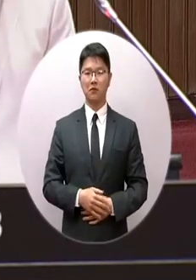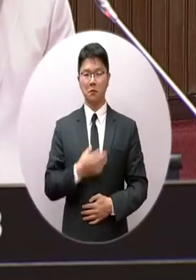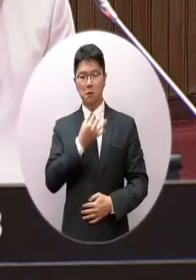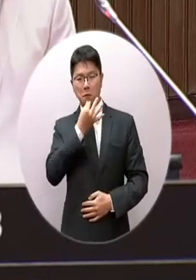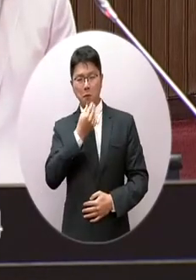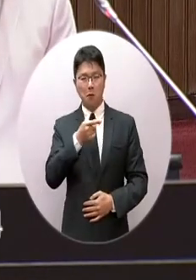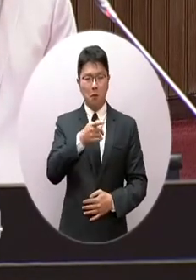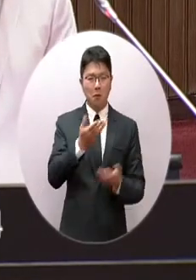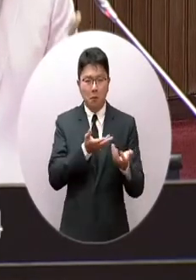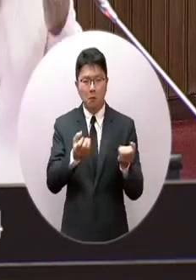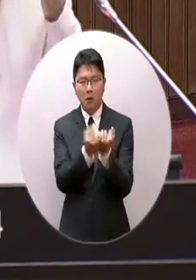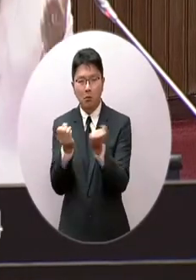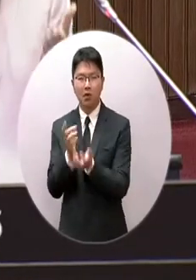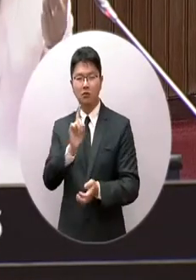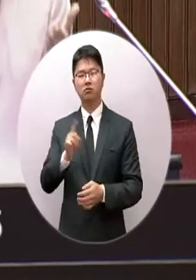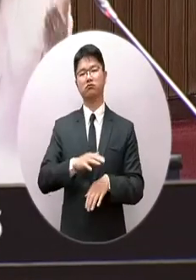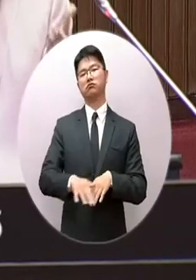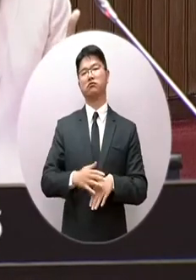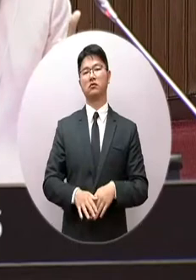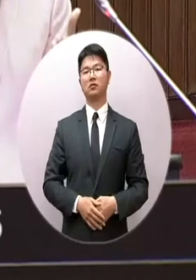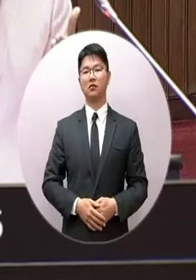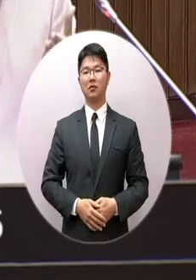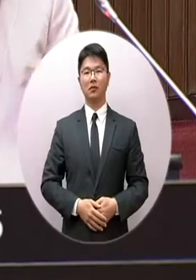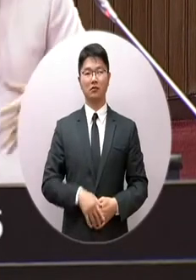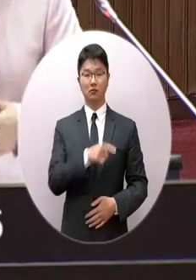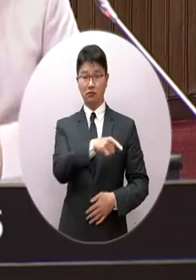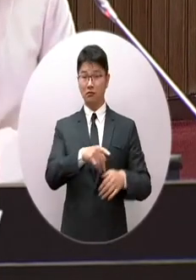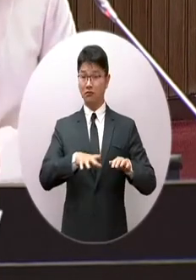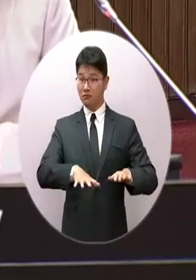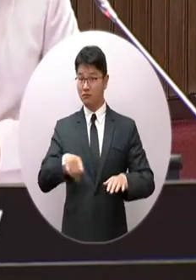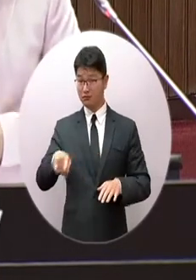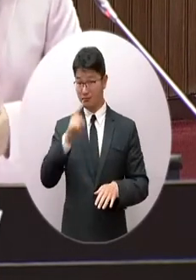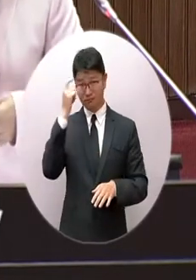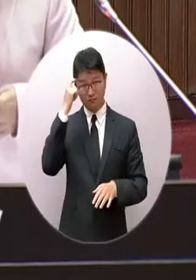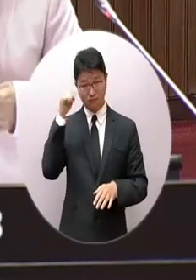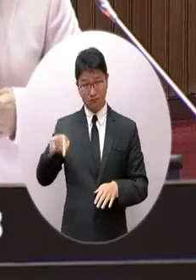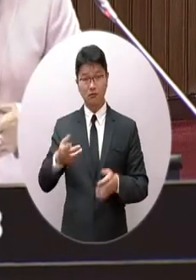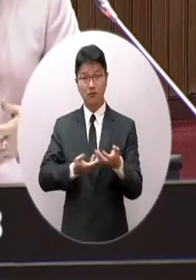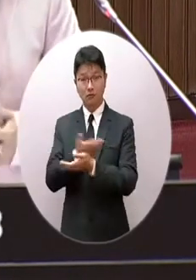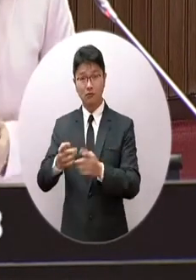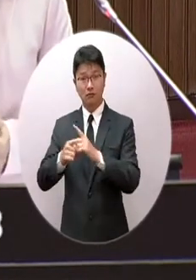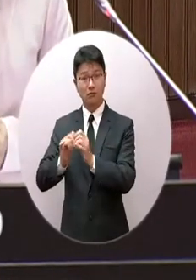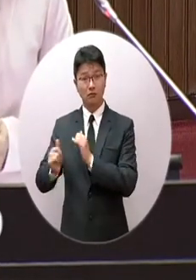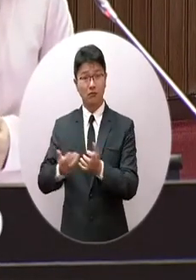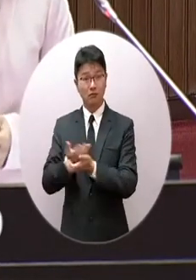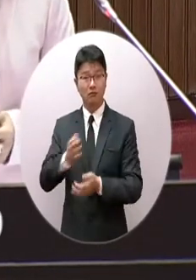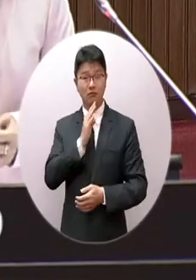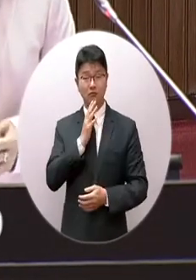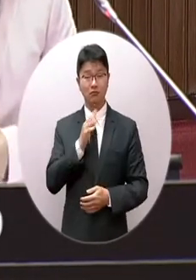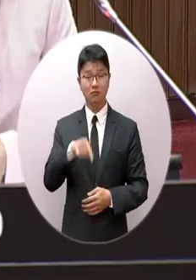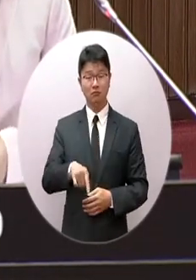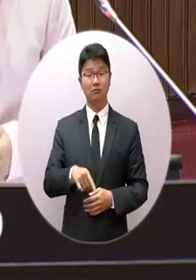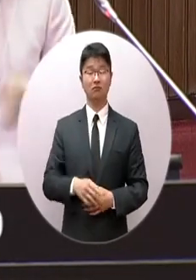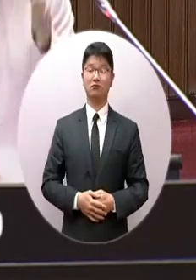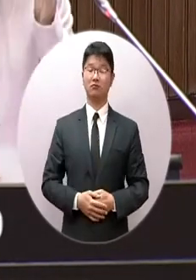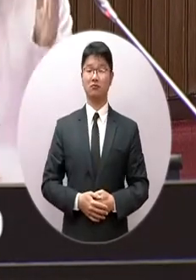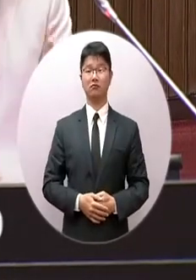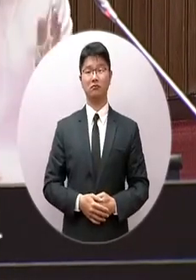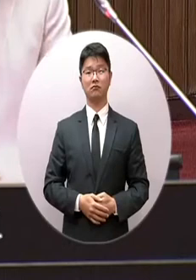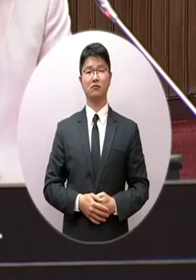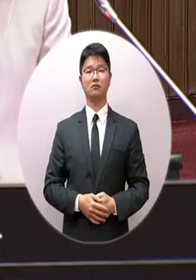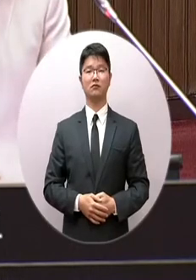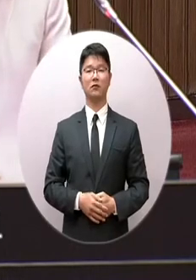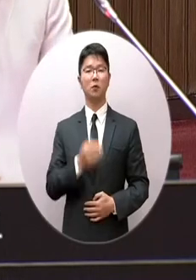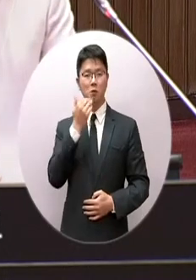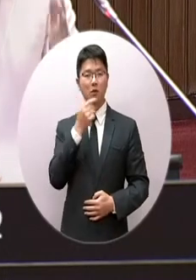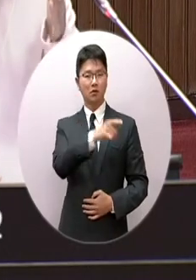什么事情。所以你这样子的来沟通民意，用这么荒谬的理由，院长，如果你